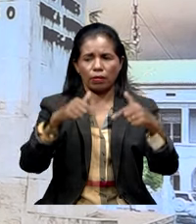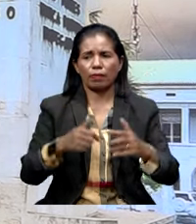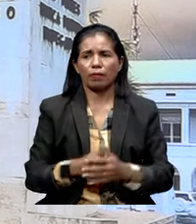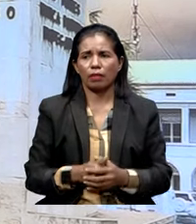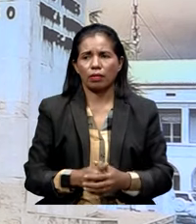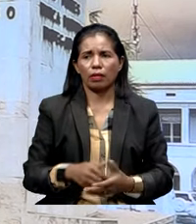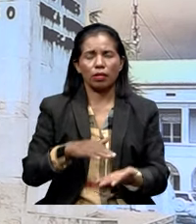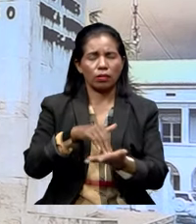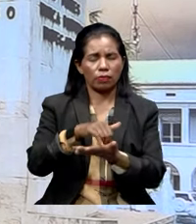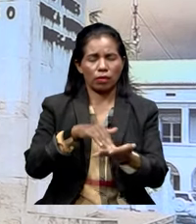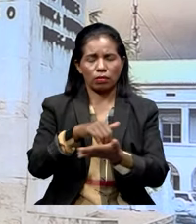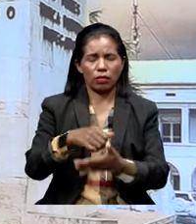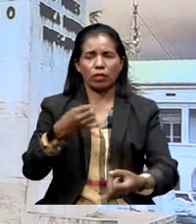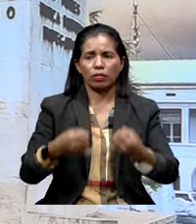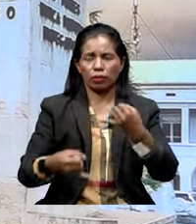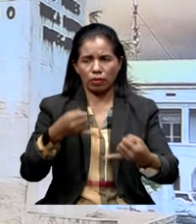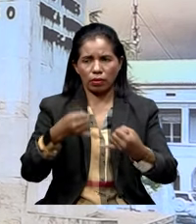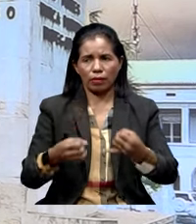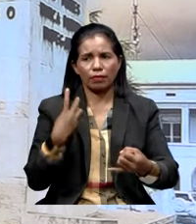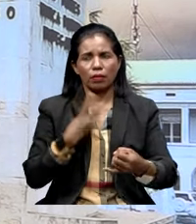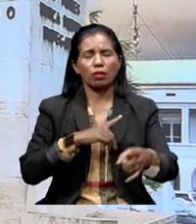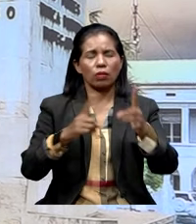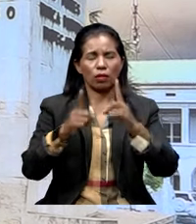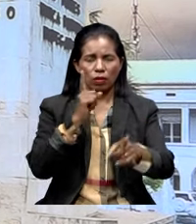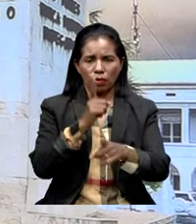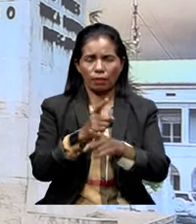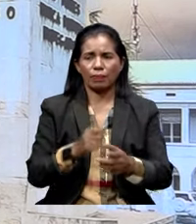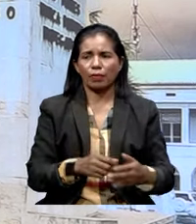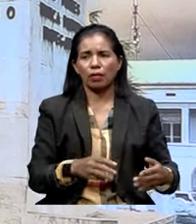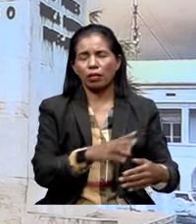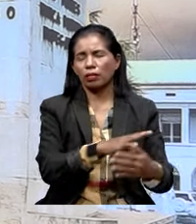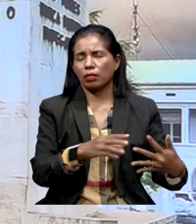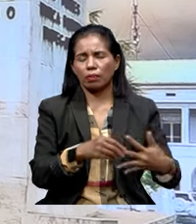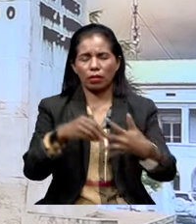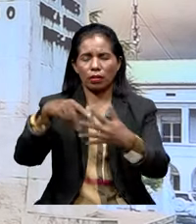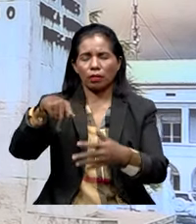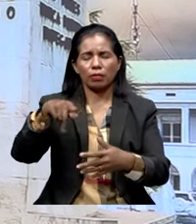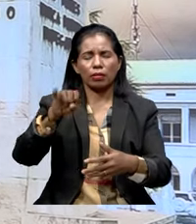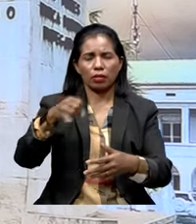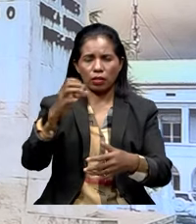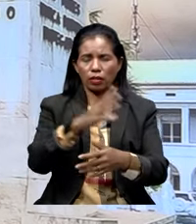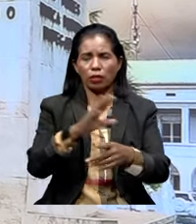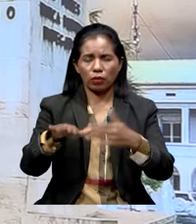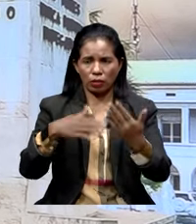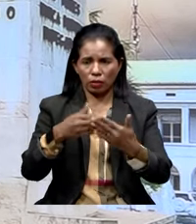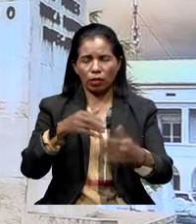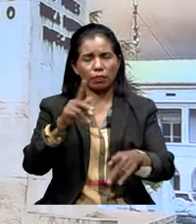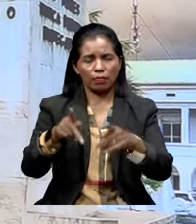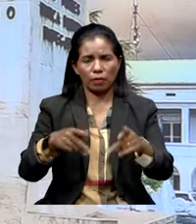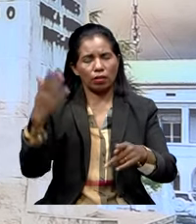prakerja justisia, Ni tak kuliah loh mana. Liu prokurador sihir tengke prosesa, ia memang balu hanya